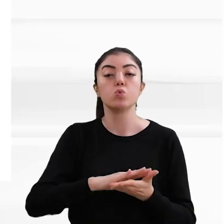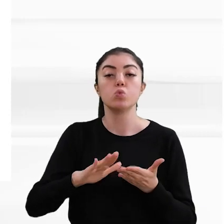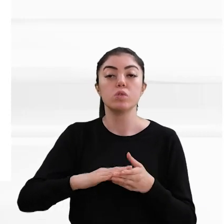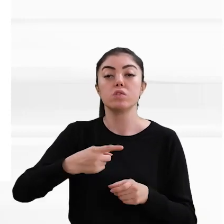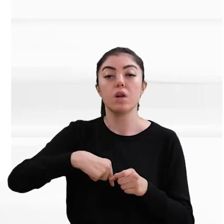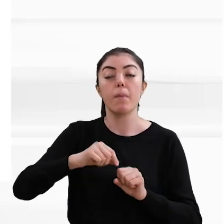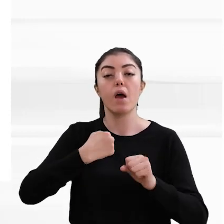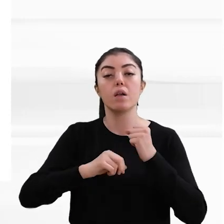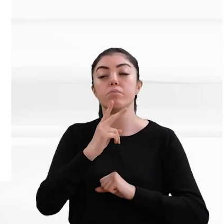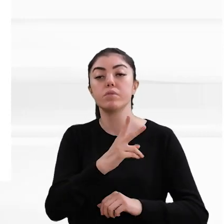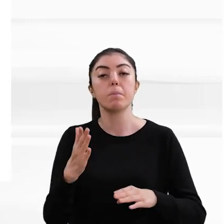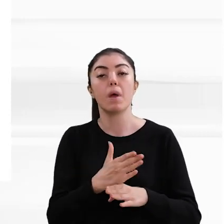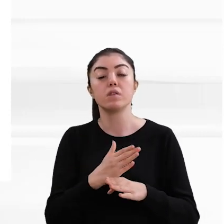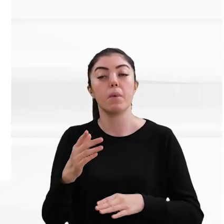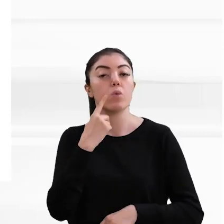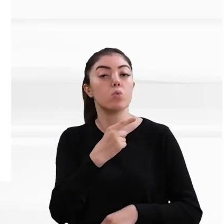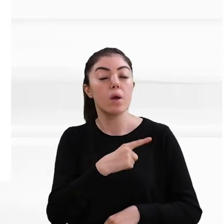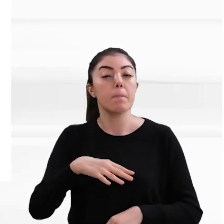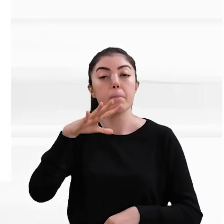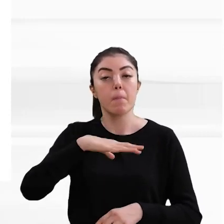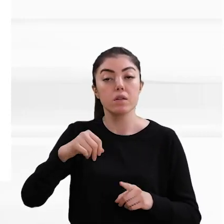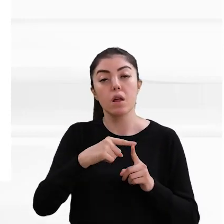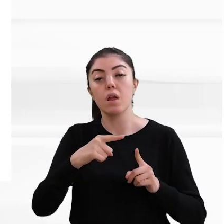sıfır değildir. Çünkü düzgün çembersel harekette